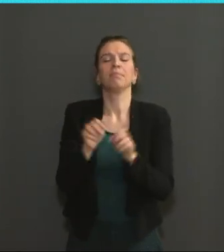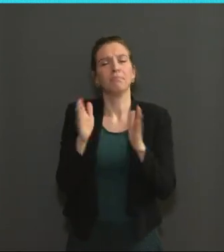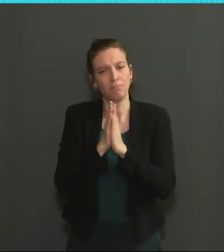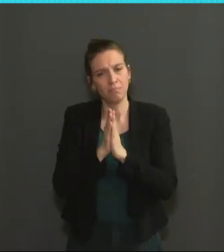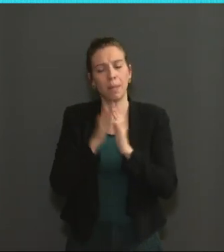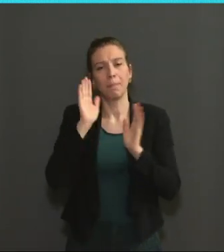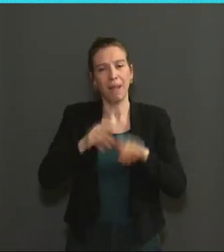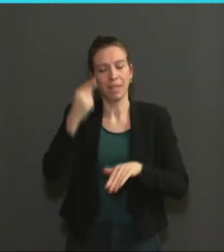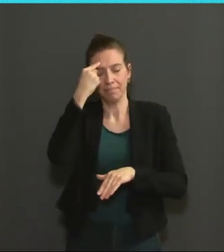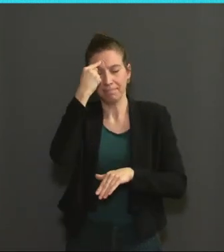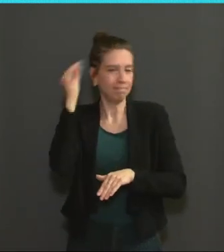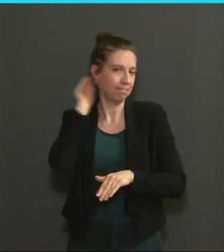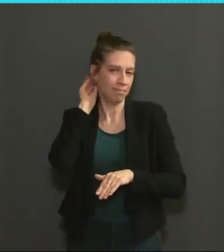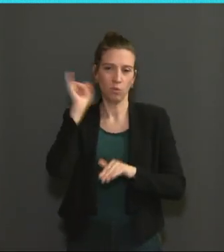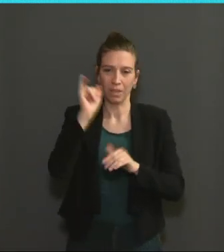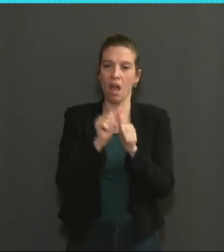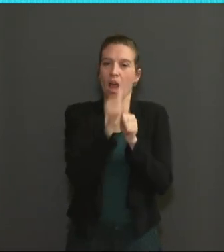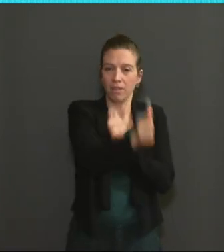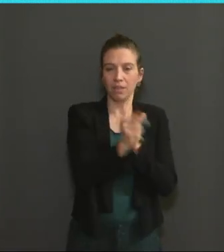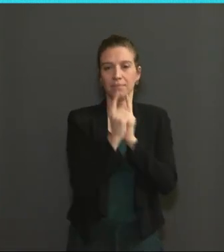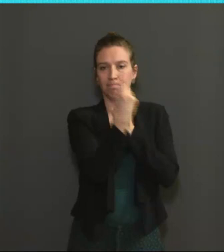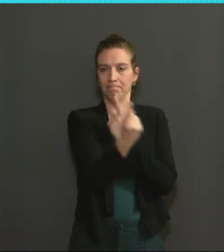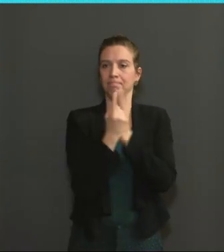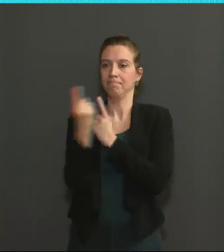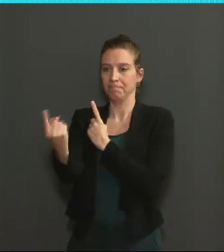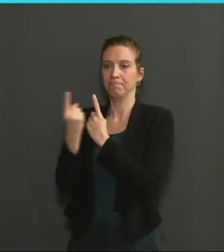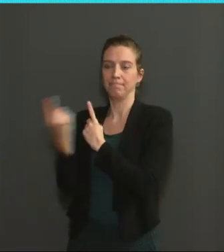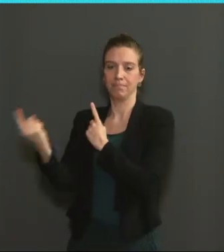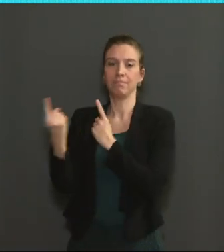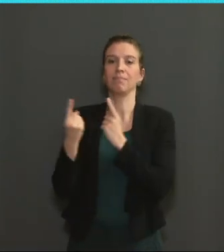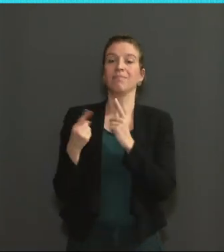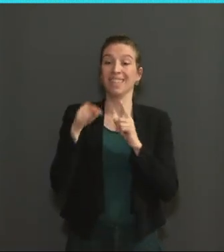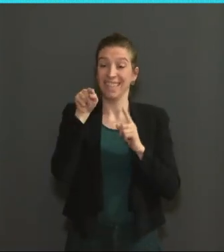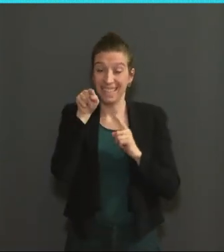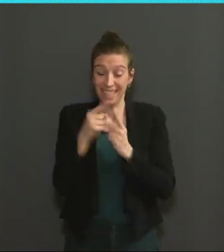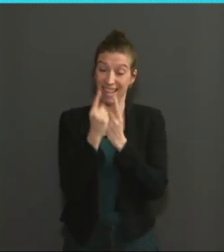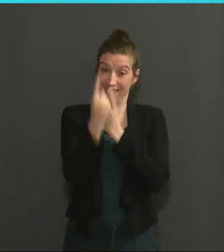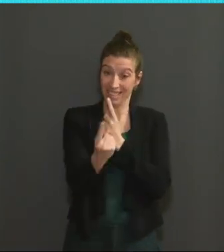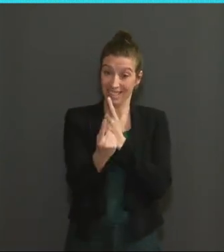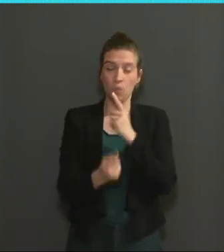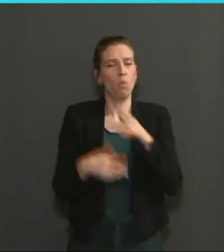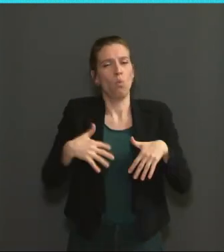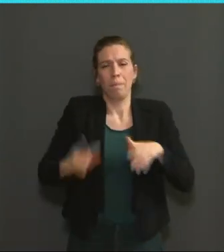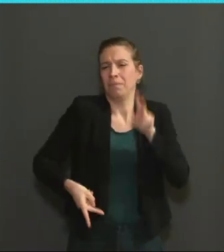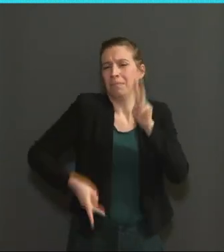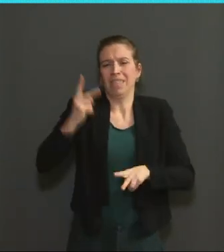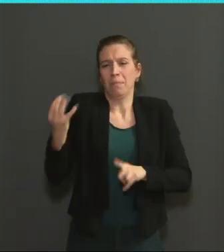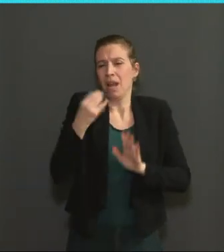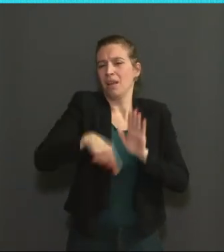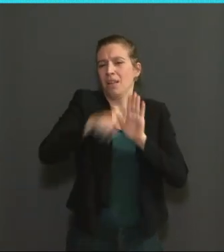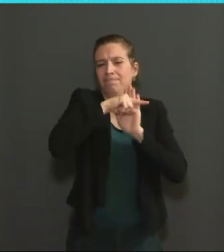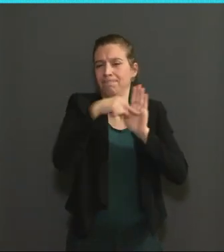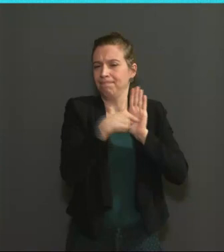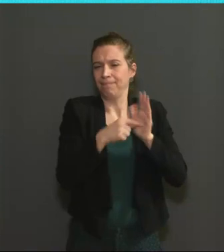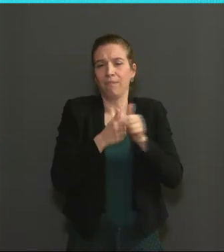collega's afstand houden is regel Nummer 1 ook als u eenker draagt